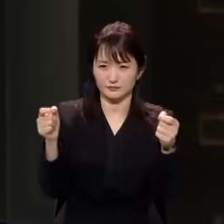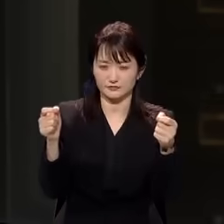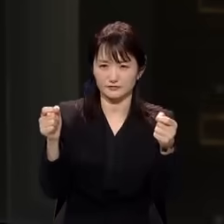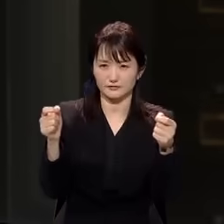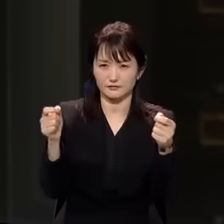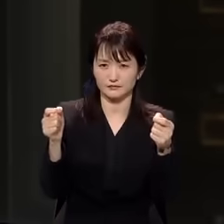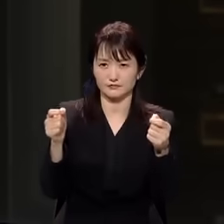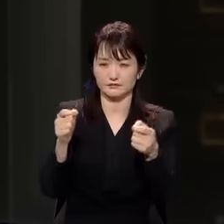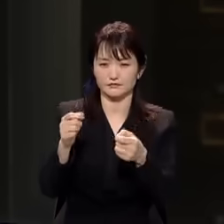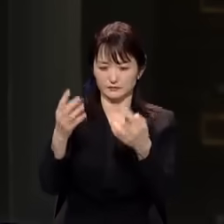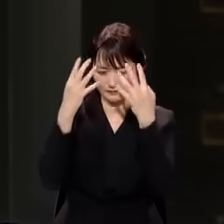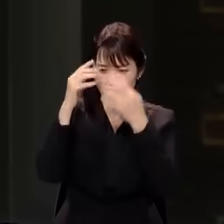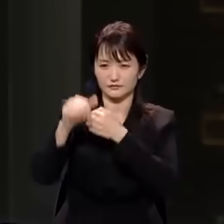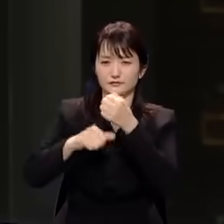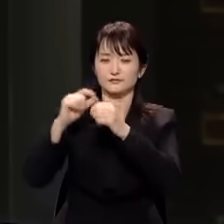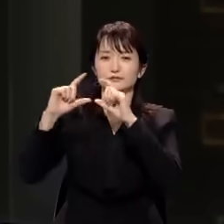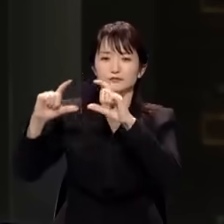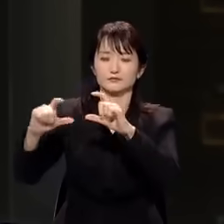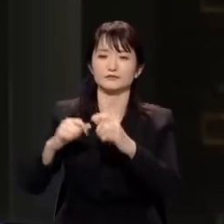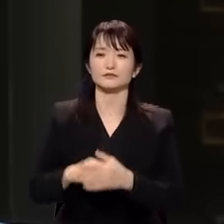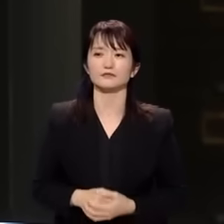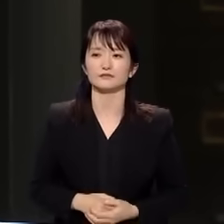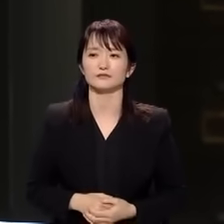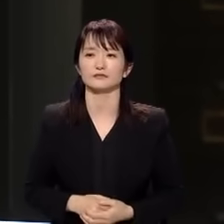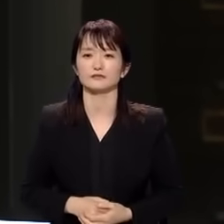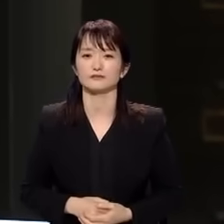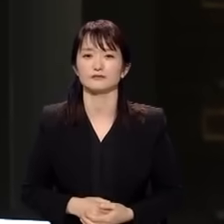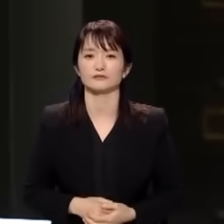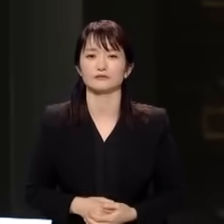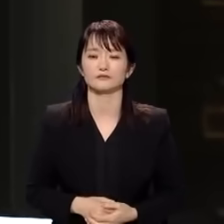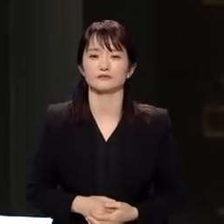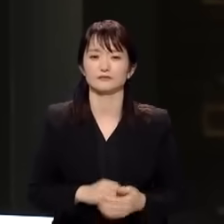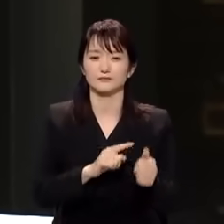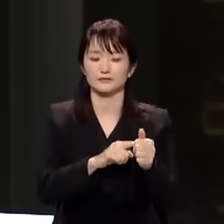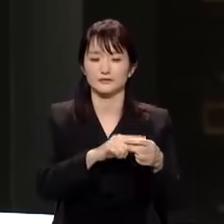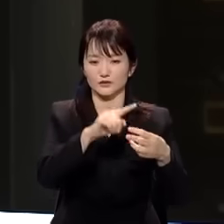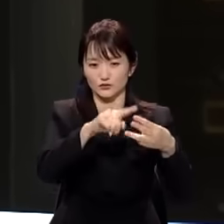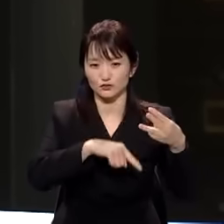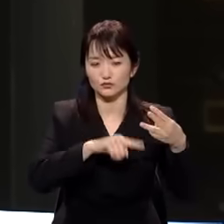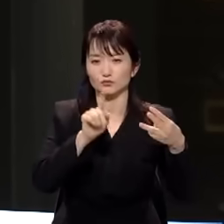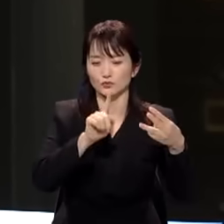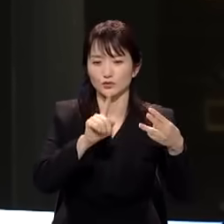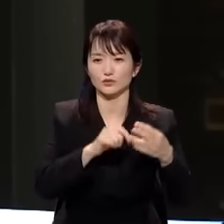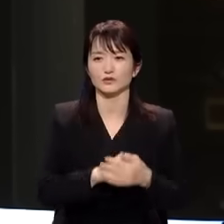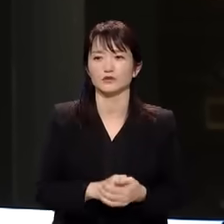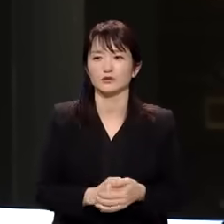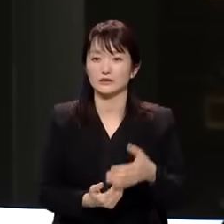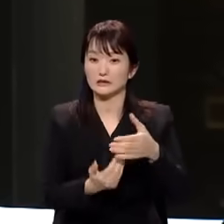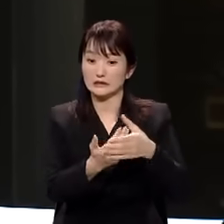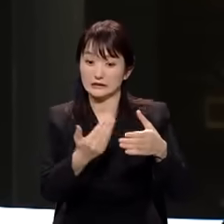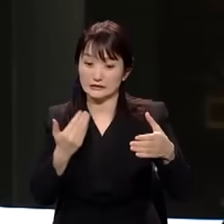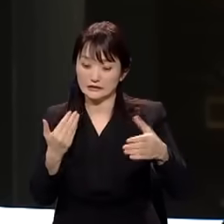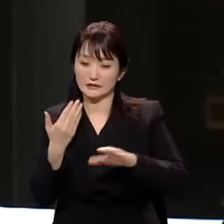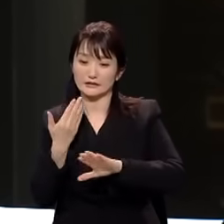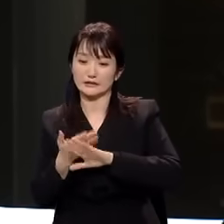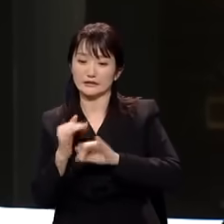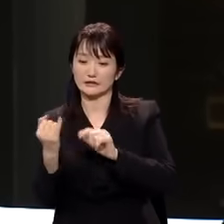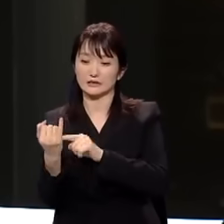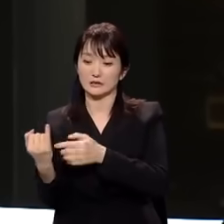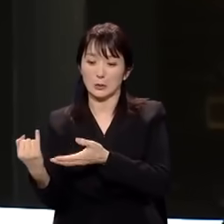이 녀석 윤모. 사건 직전에 말이죠. 또 다른 여성을